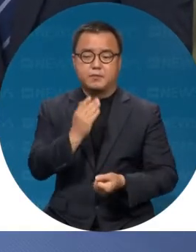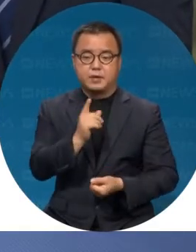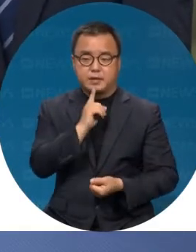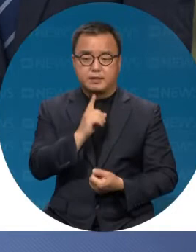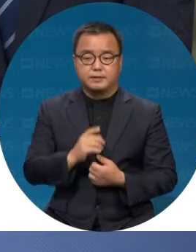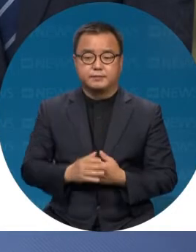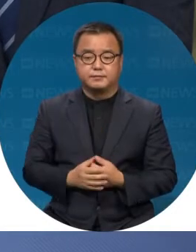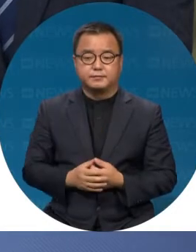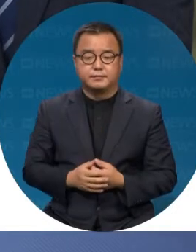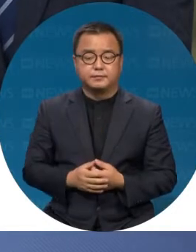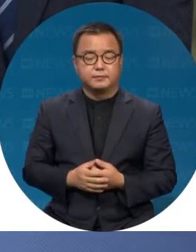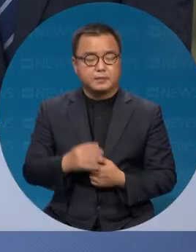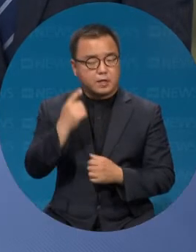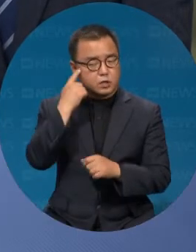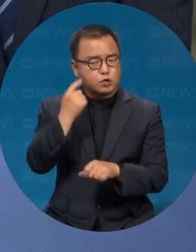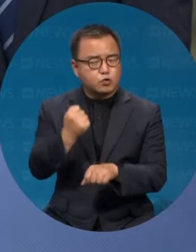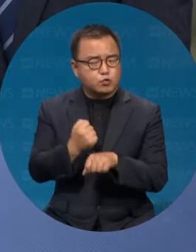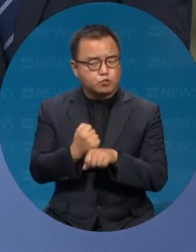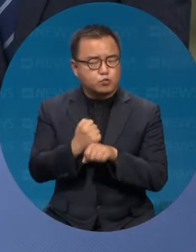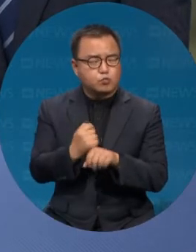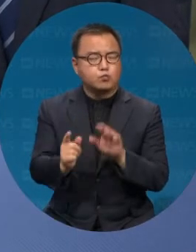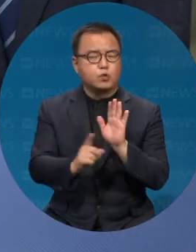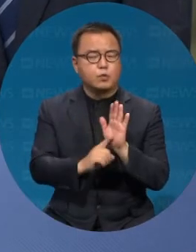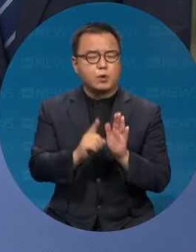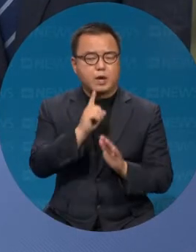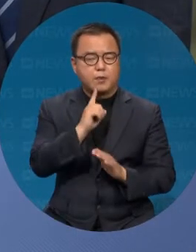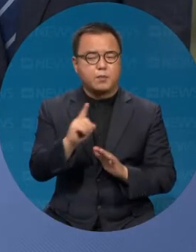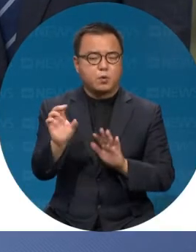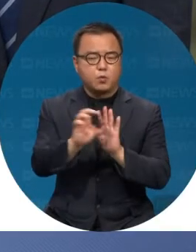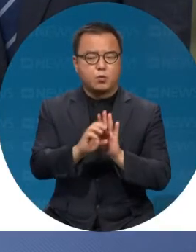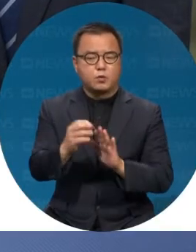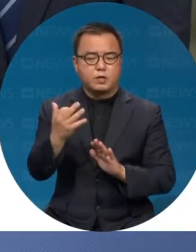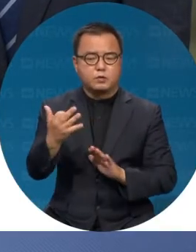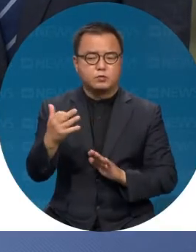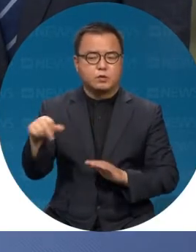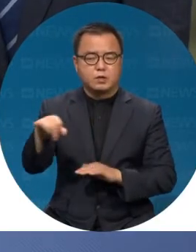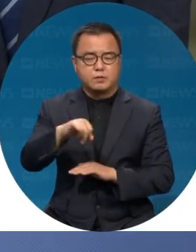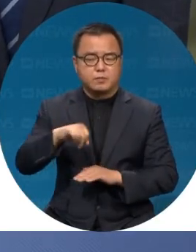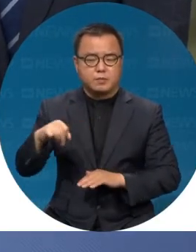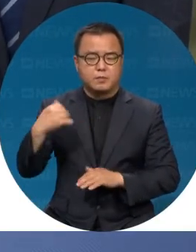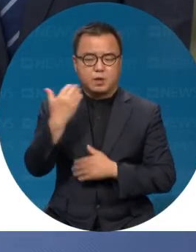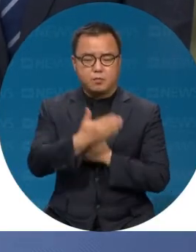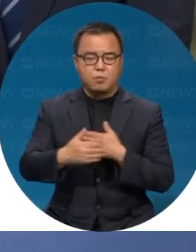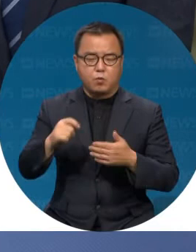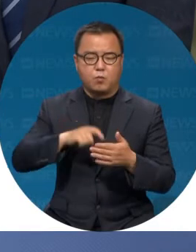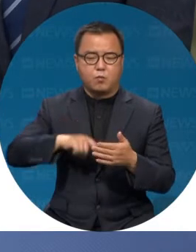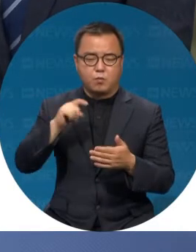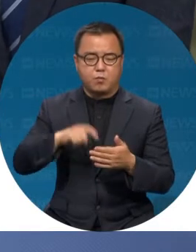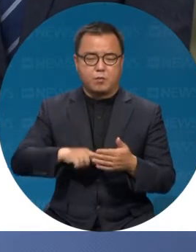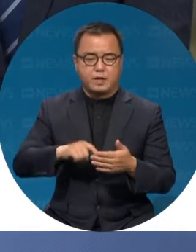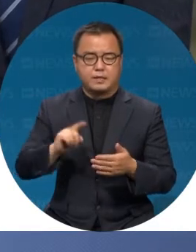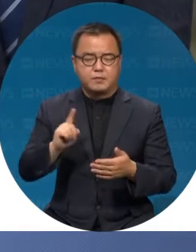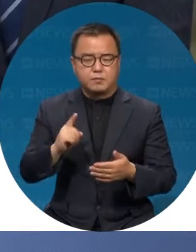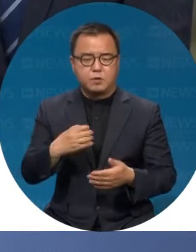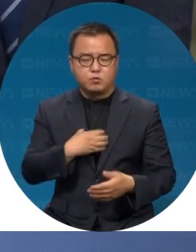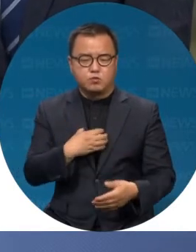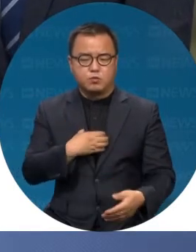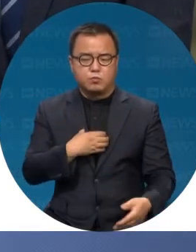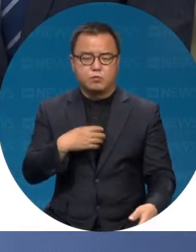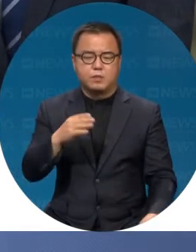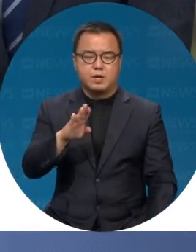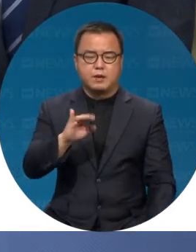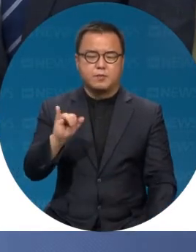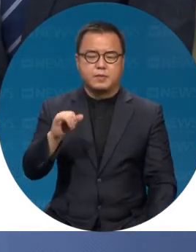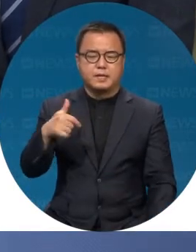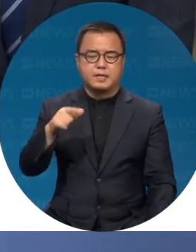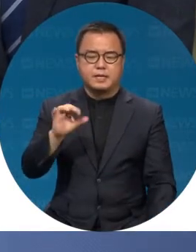겁니다. 연구진들의 표현에 따르면 코로나 바이러스에 대한 우리 몸의 급소가 이번에 비강 섬모세포로 밝혀진 건데요. 네.